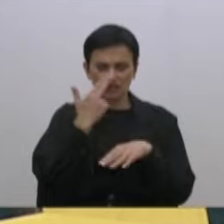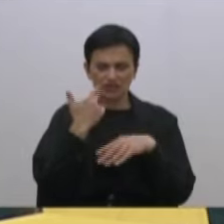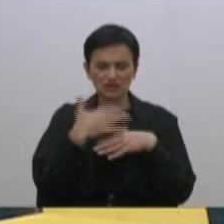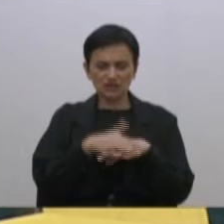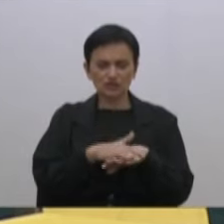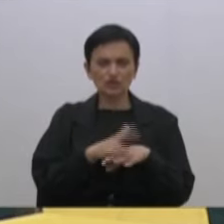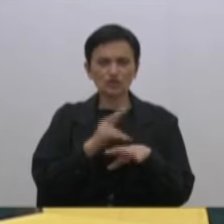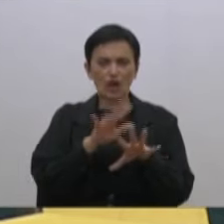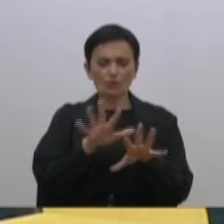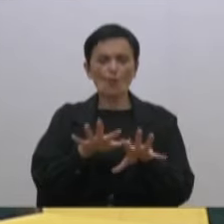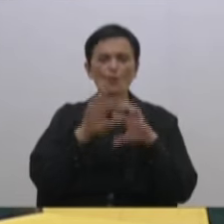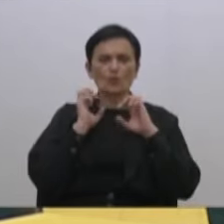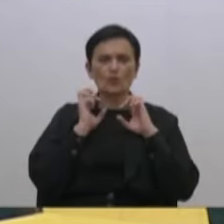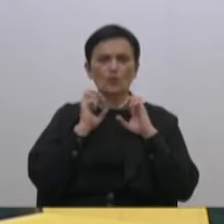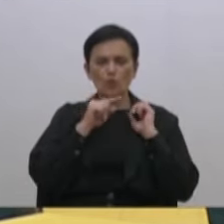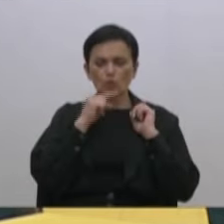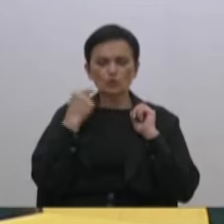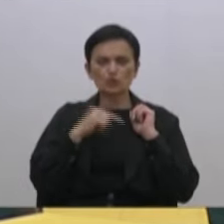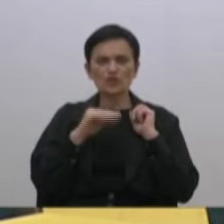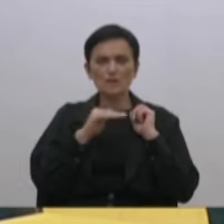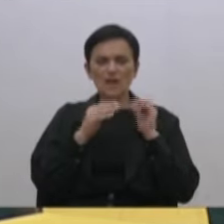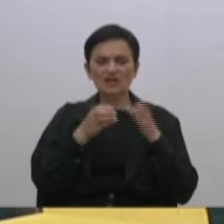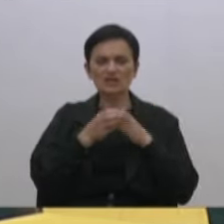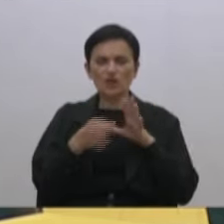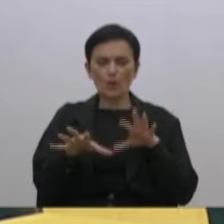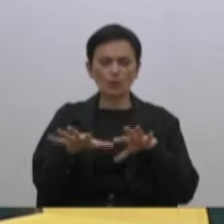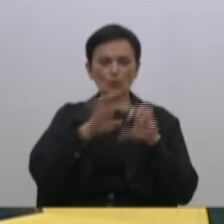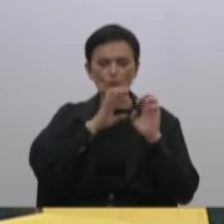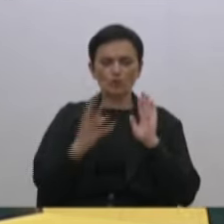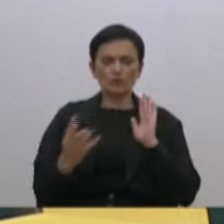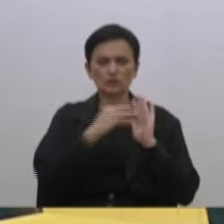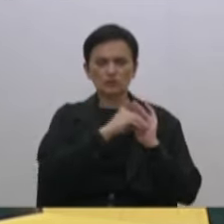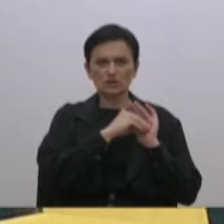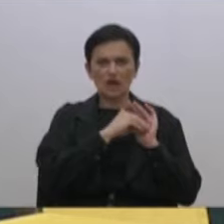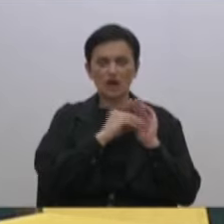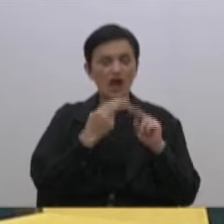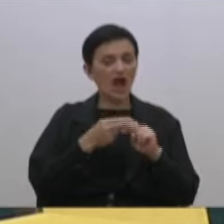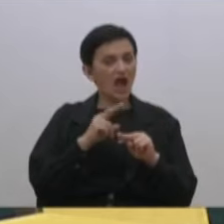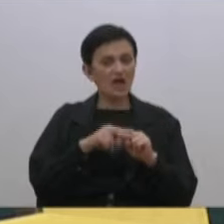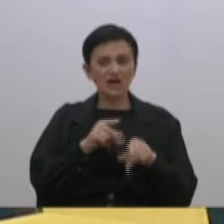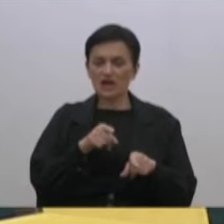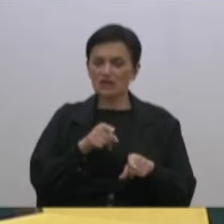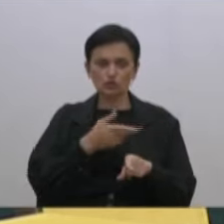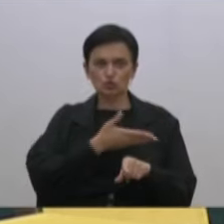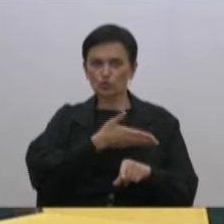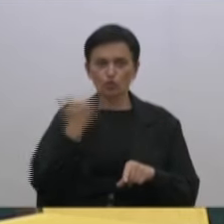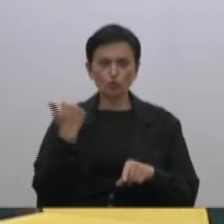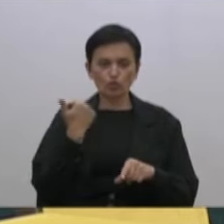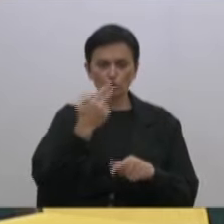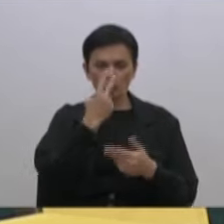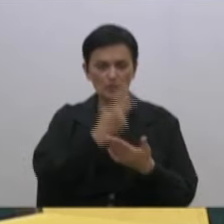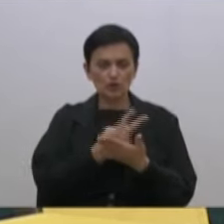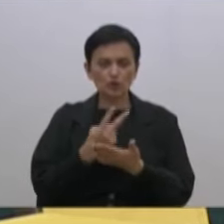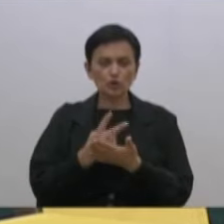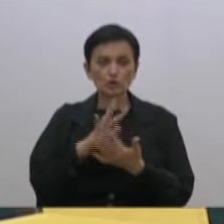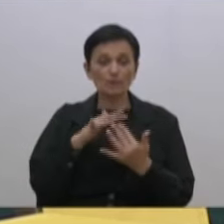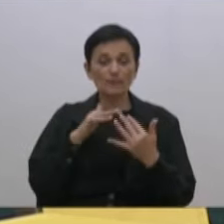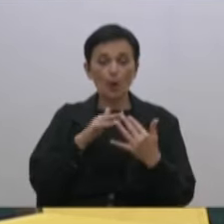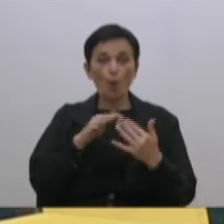თქვათ შესრულება რუსეთის ფედერაციის შემადგენლობაში. ეს არ მოხდა მიუხედავად იმისა, რომ